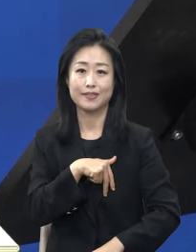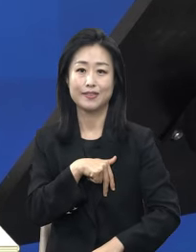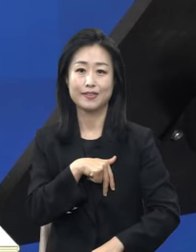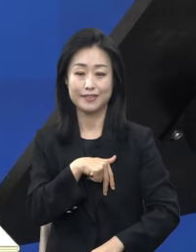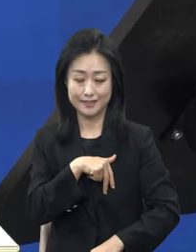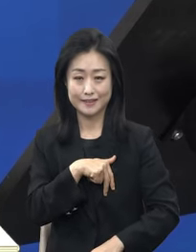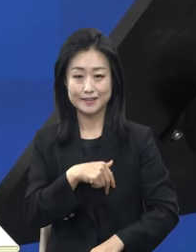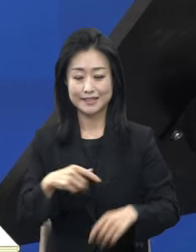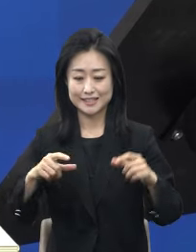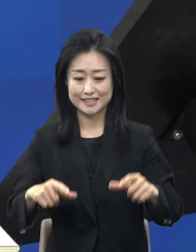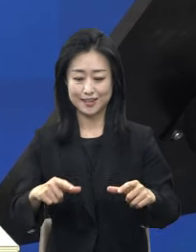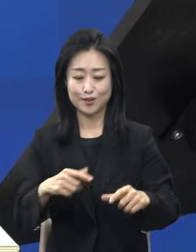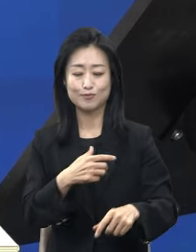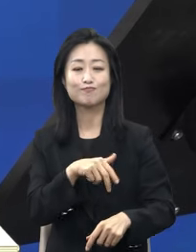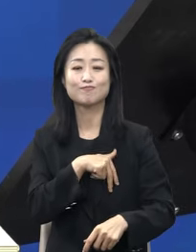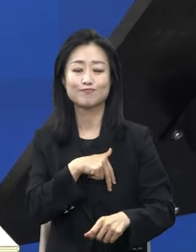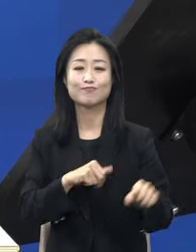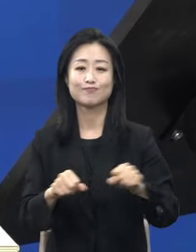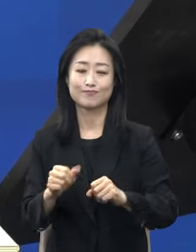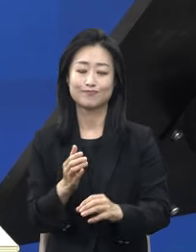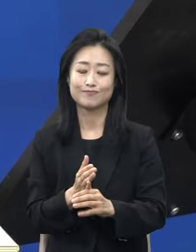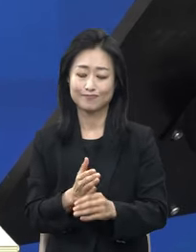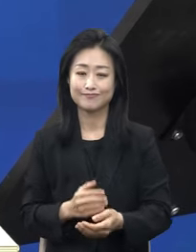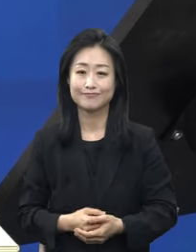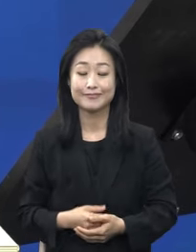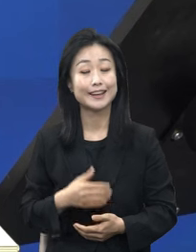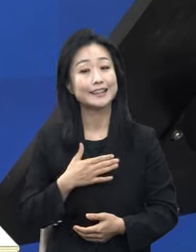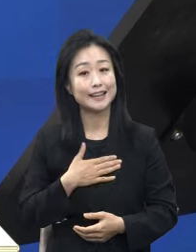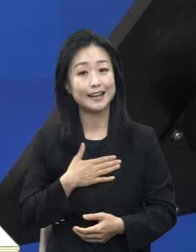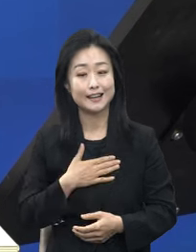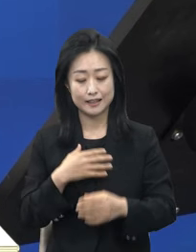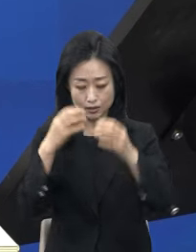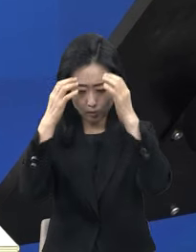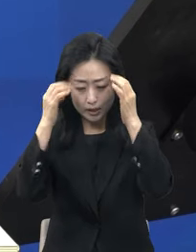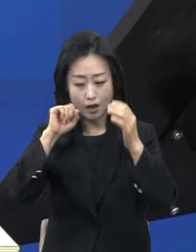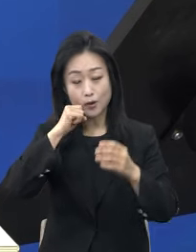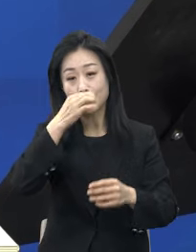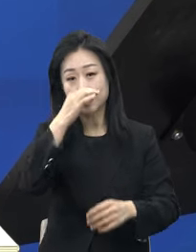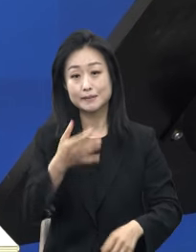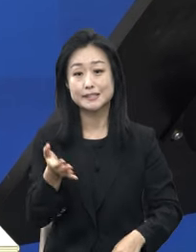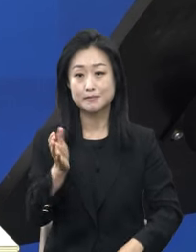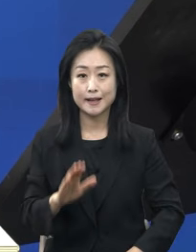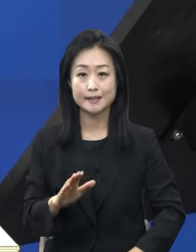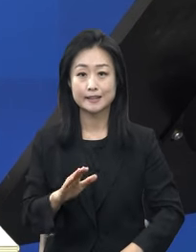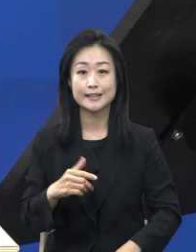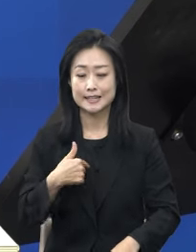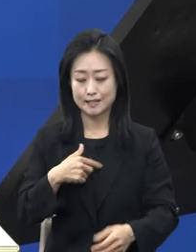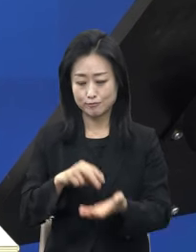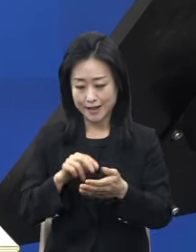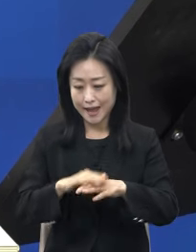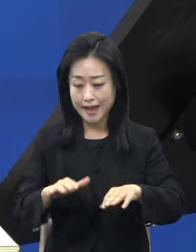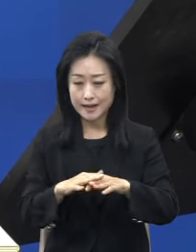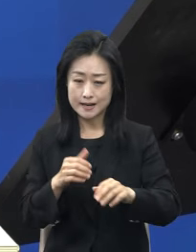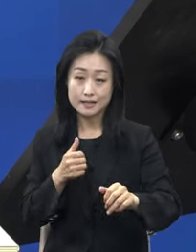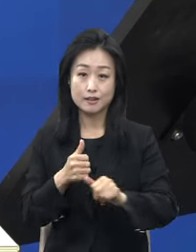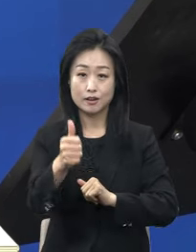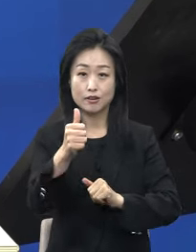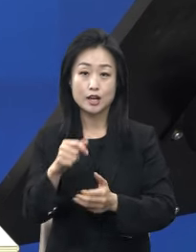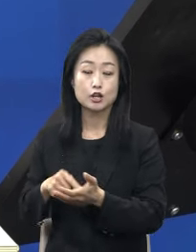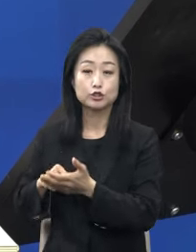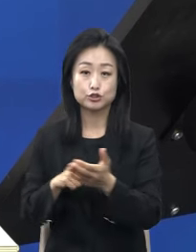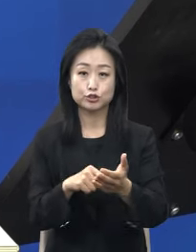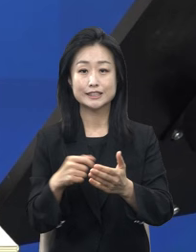활동하고 있습니다. 저는 어떤 고난과 역경이 있더라도 그것을 극복할 강한